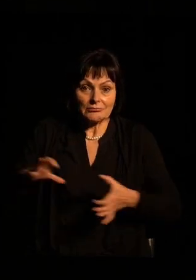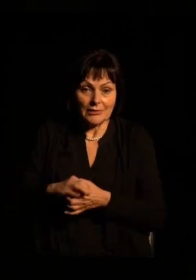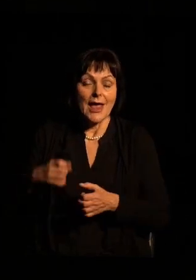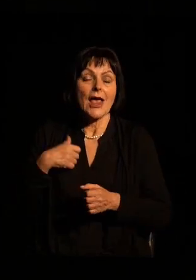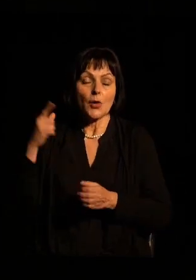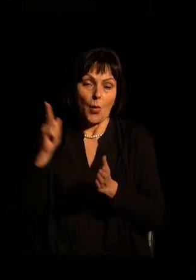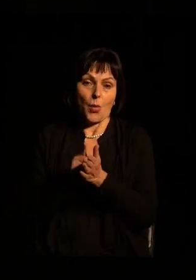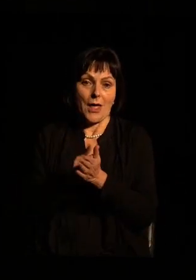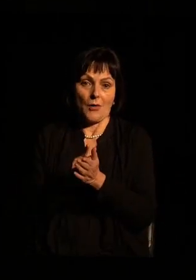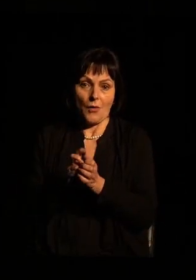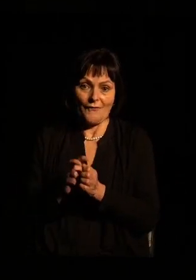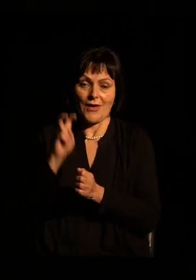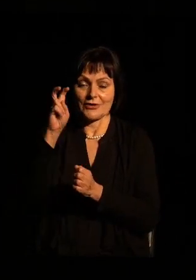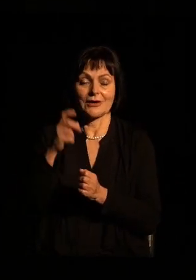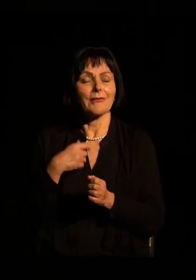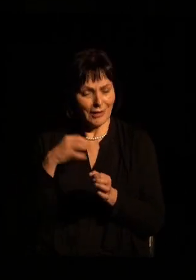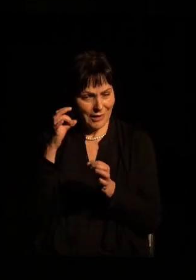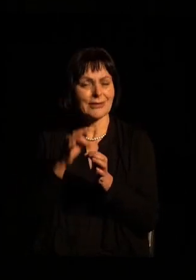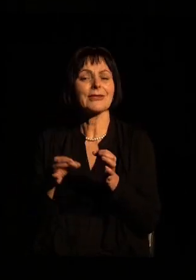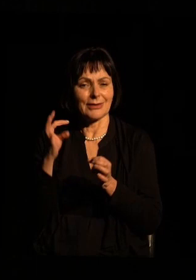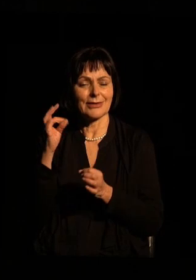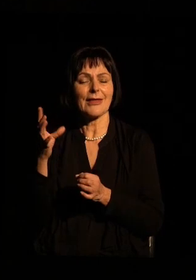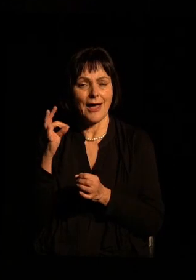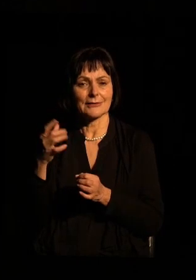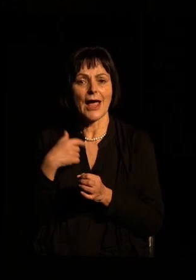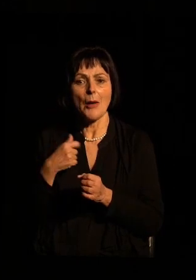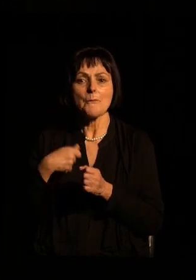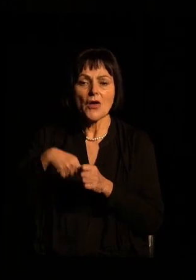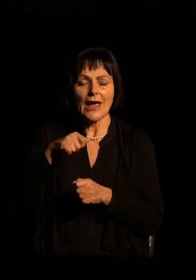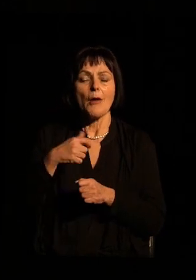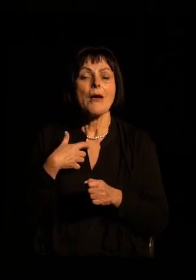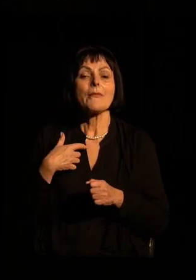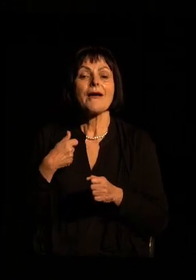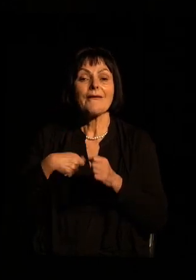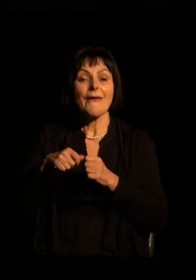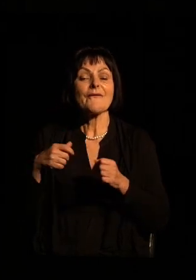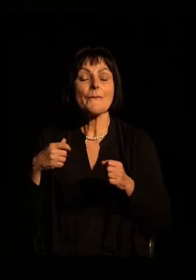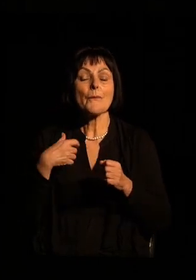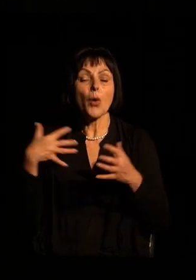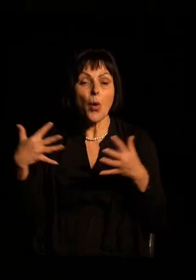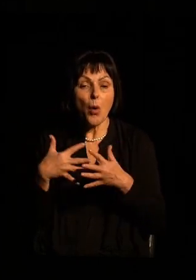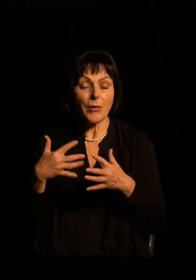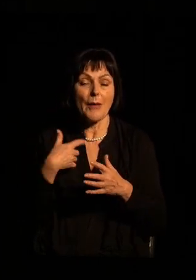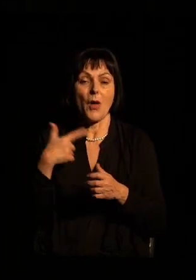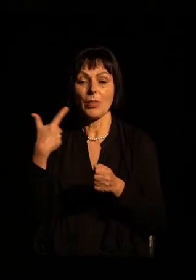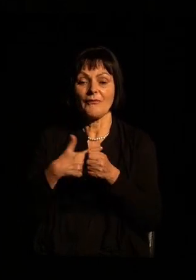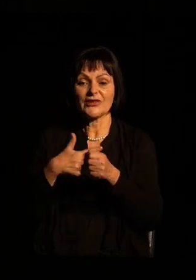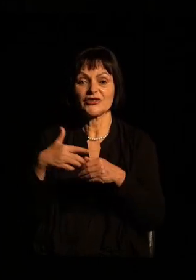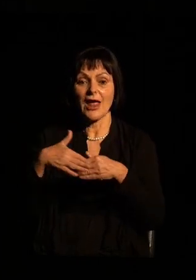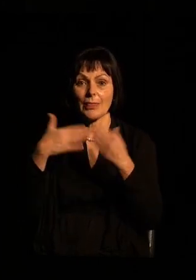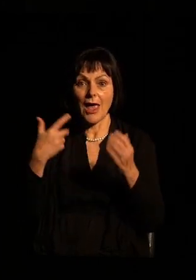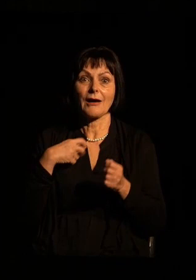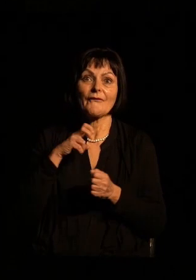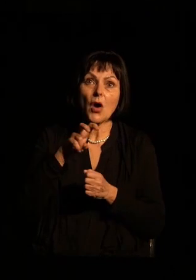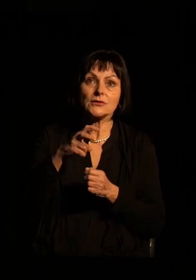z nimi się udało dokonać. No tak, dokładnie tak było, że pojechałem na wyprawę klubową I tam po 20 dniach